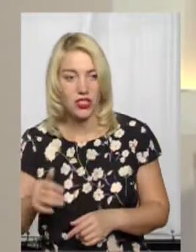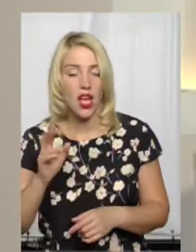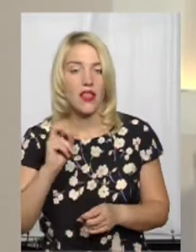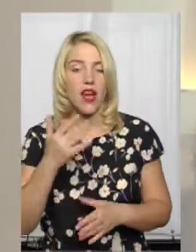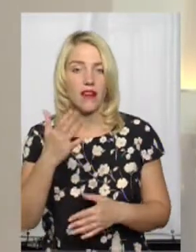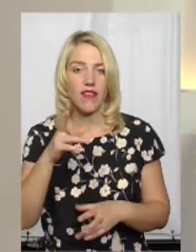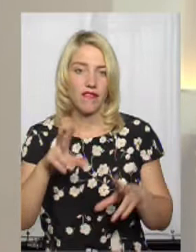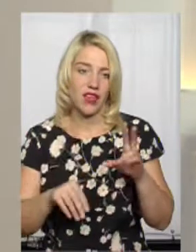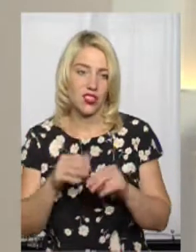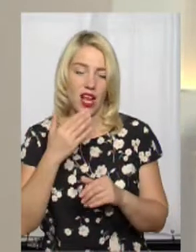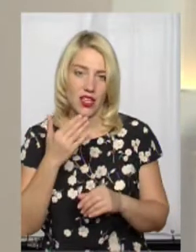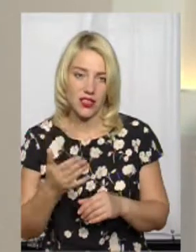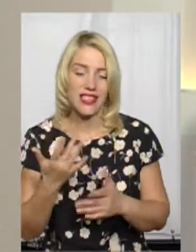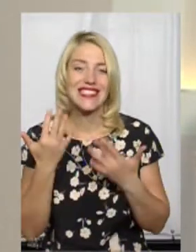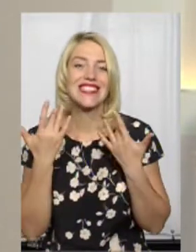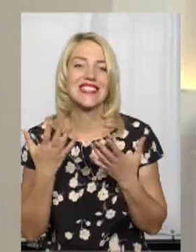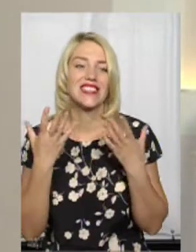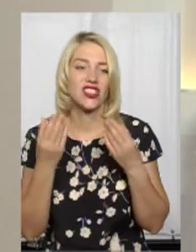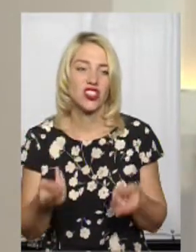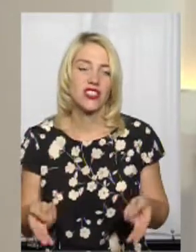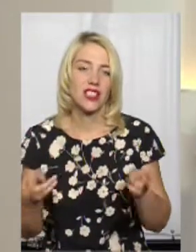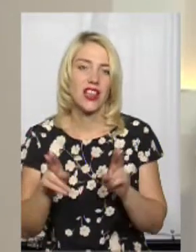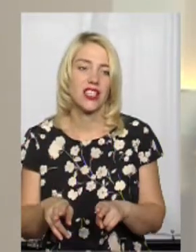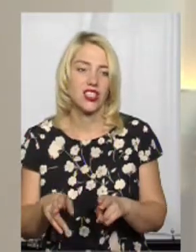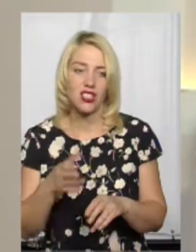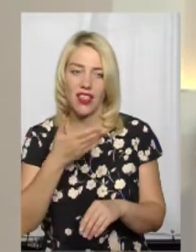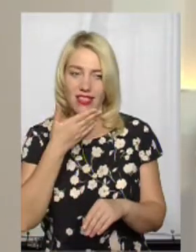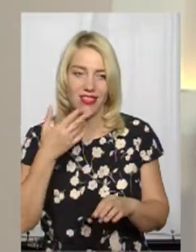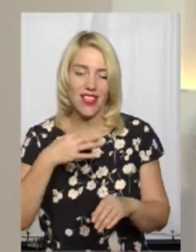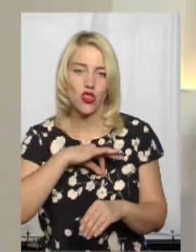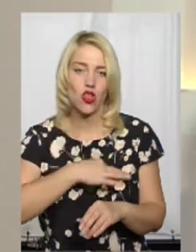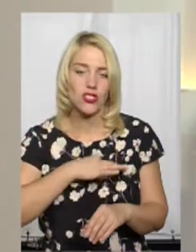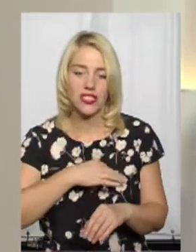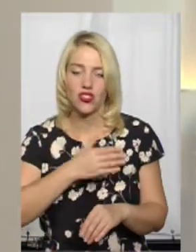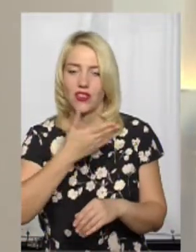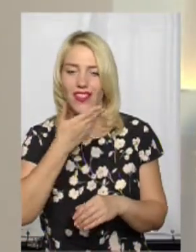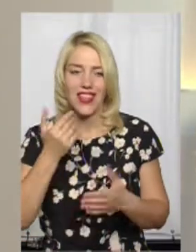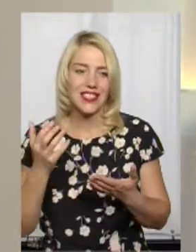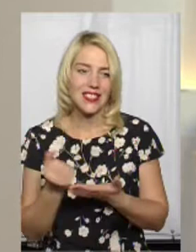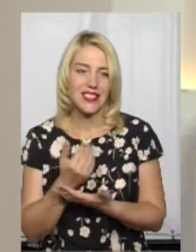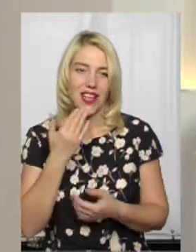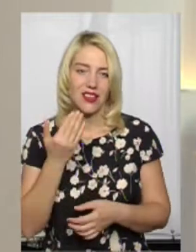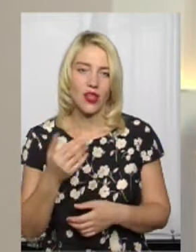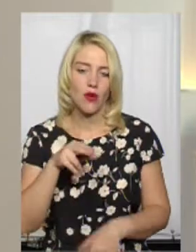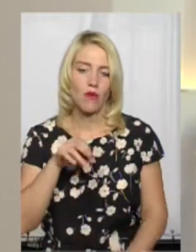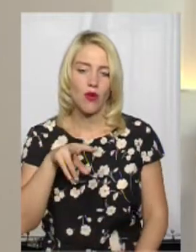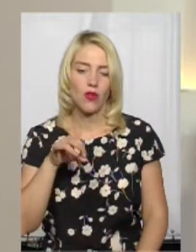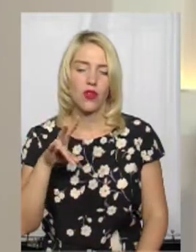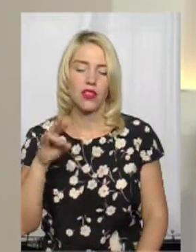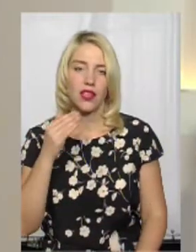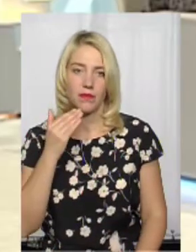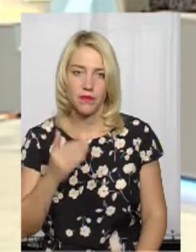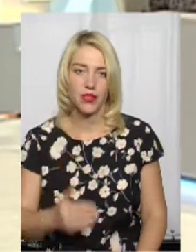досліджень, як ви вважаєте, скільки ще залишилося недослідженого, незнайденого у полонному? Ми покажемо таку